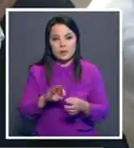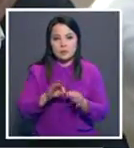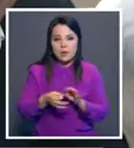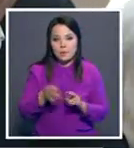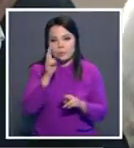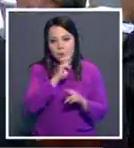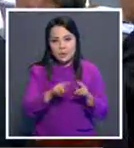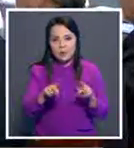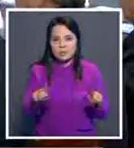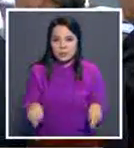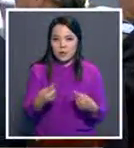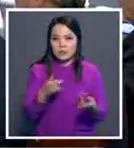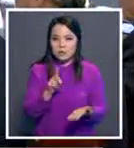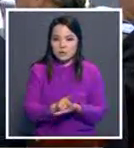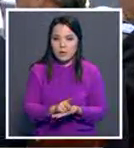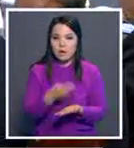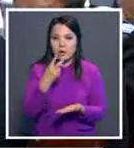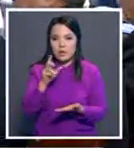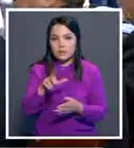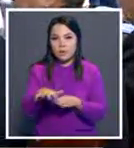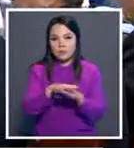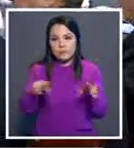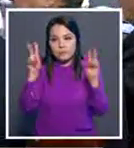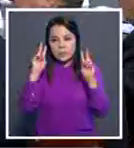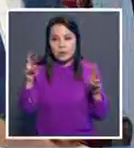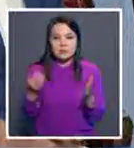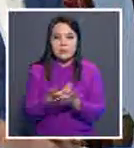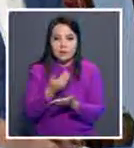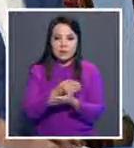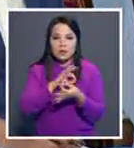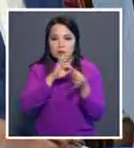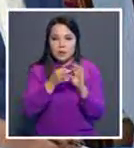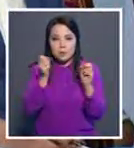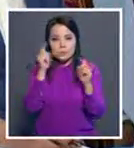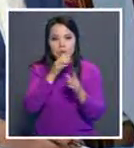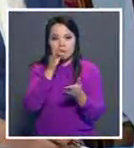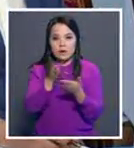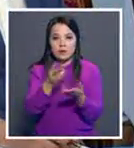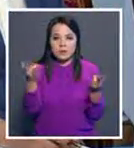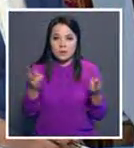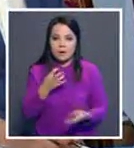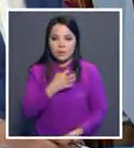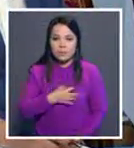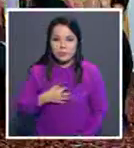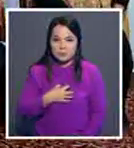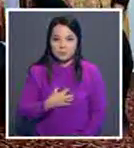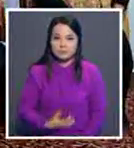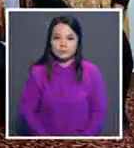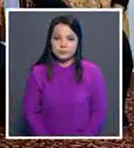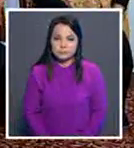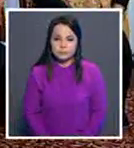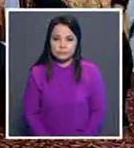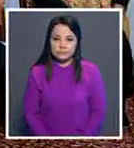жоғалған мұраларды табу міндет. Халыққа білмейтін басқа да мәліметтерді терең талдап, жеткізу қажет. Лаура Қуанышқызы, Мұратбек